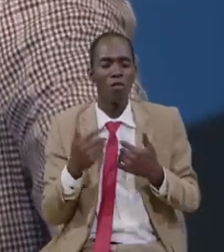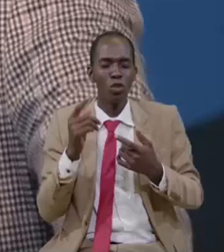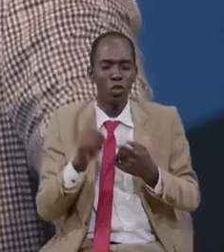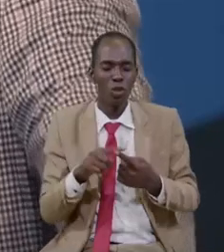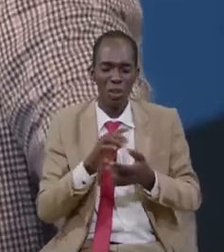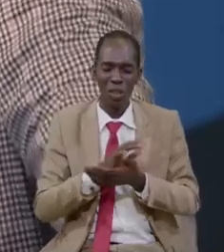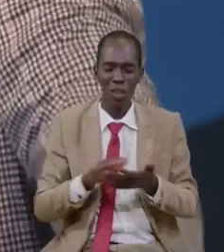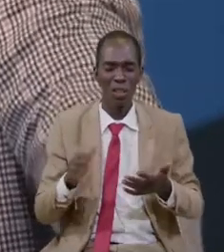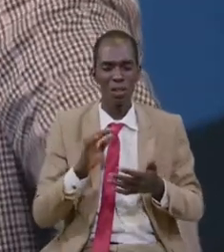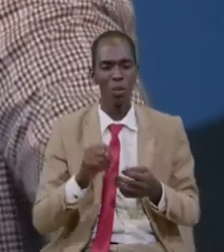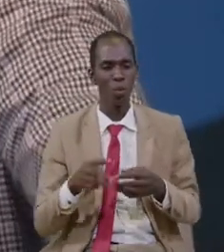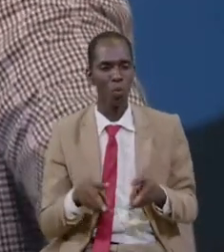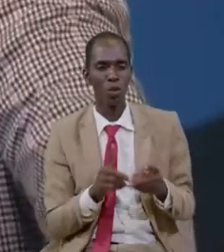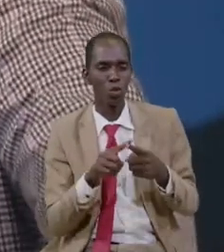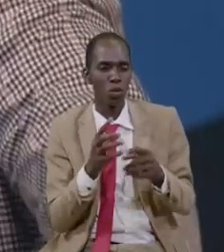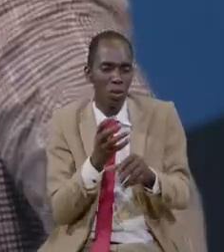par eux-mêmes.